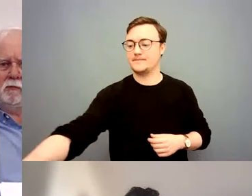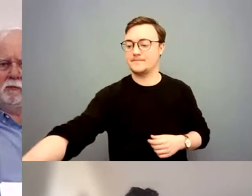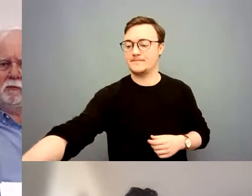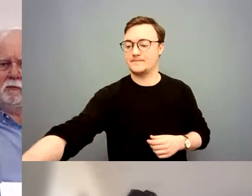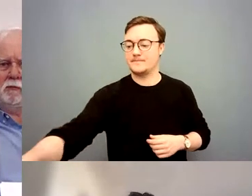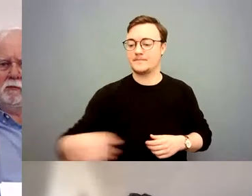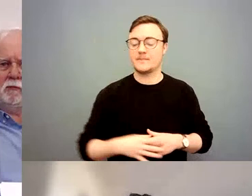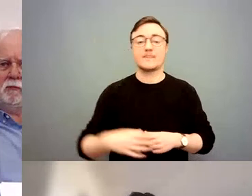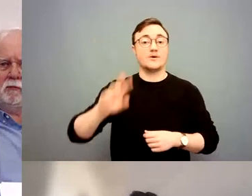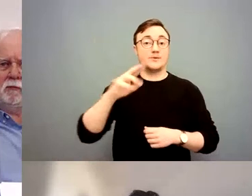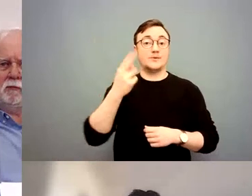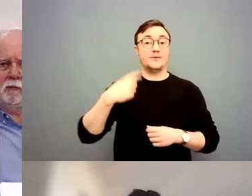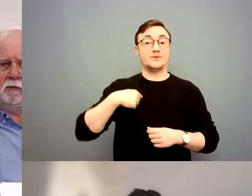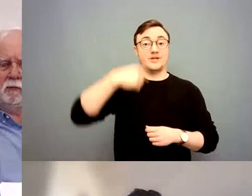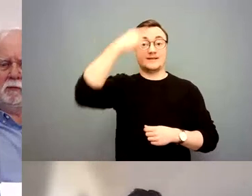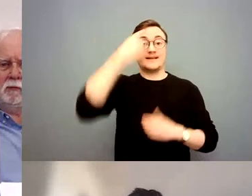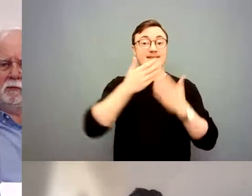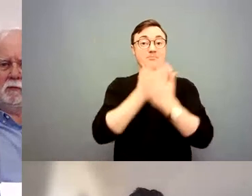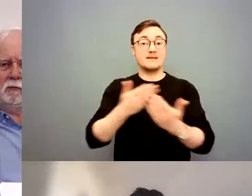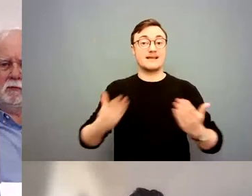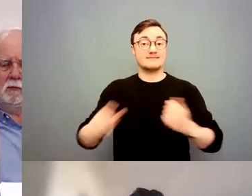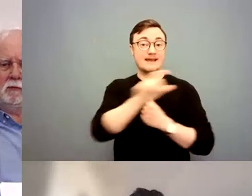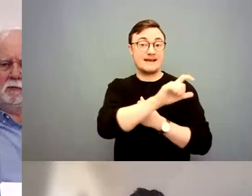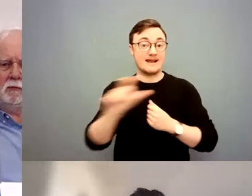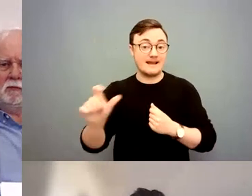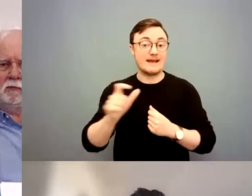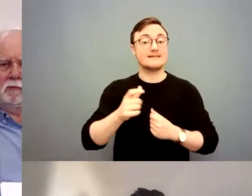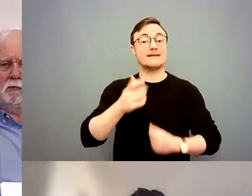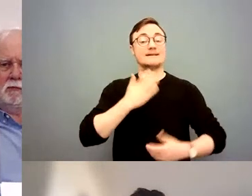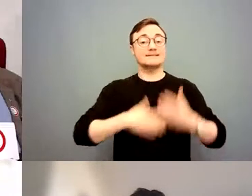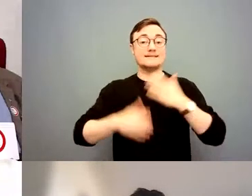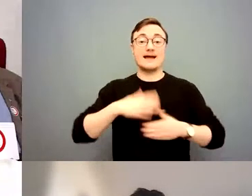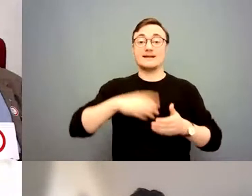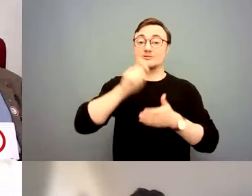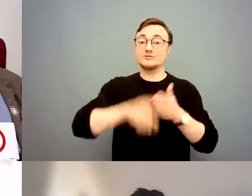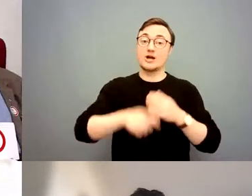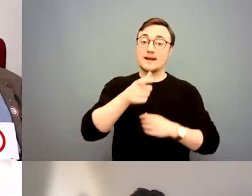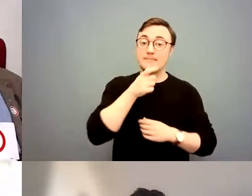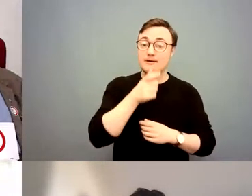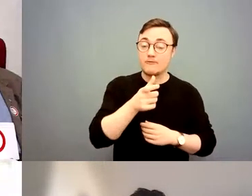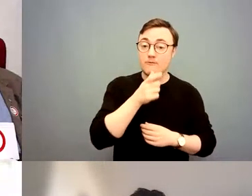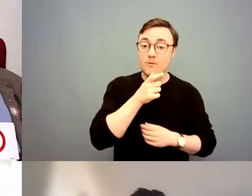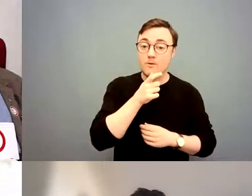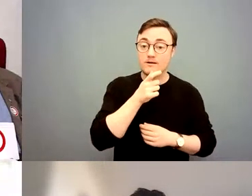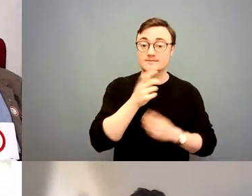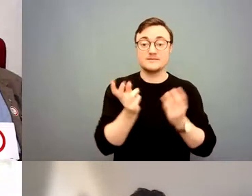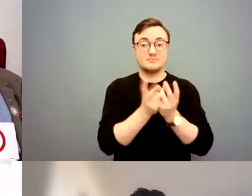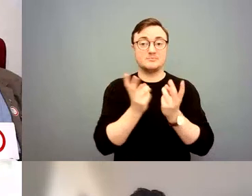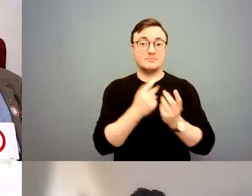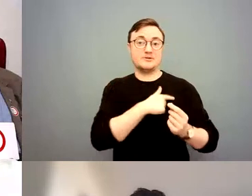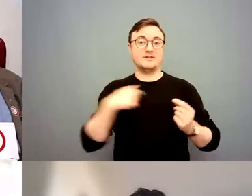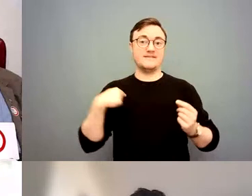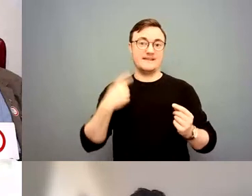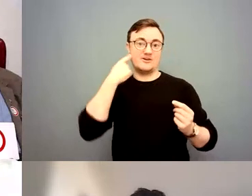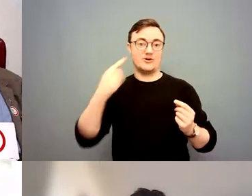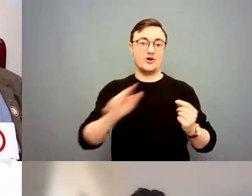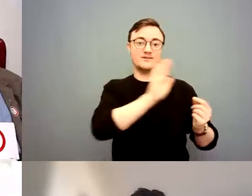jag presentera er och då kan ni bara vänligen sätta på mikrofonen och så att vi hör era